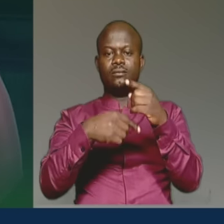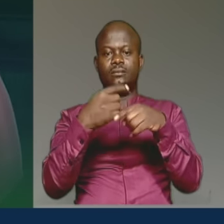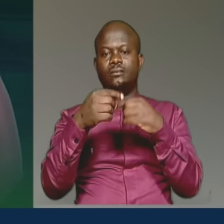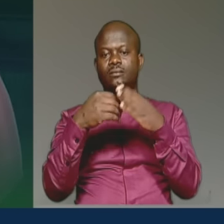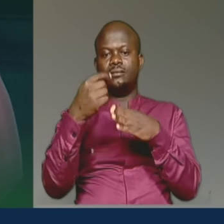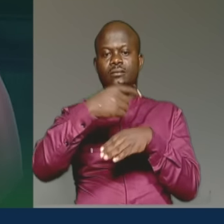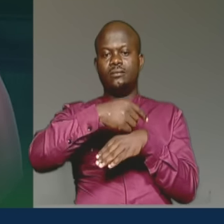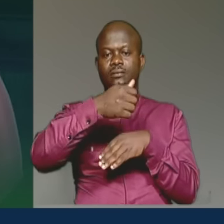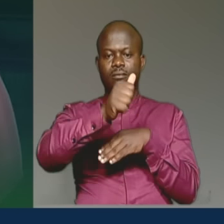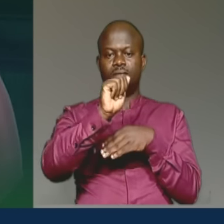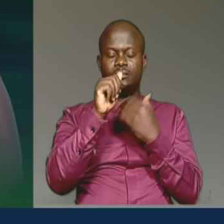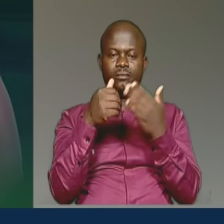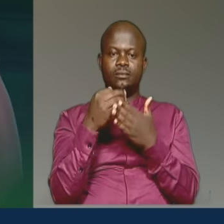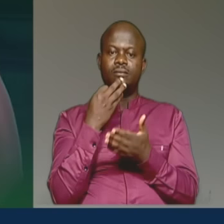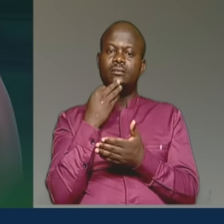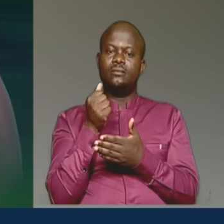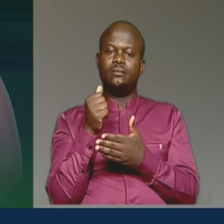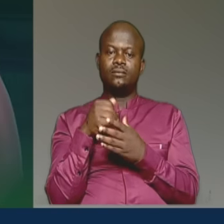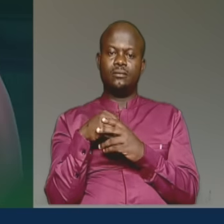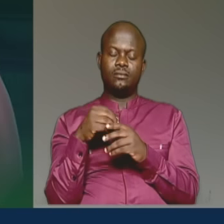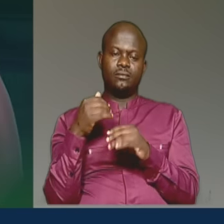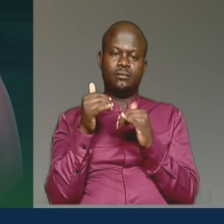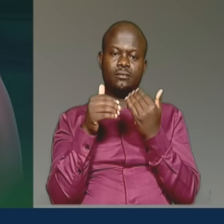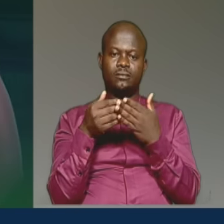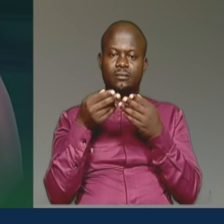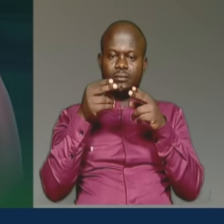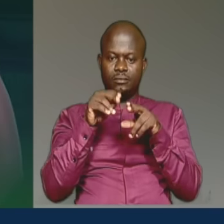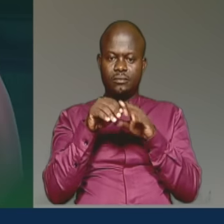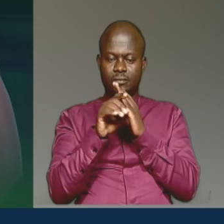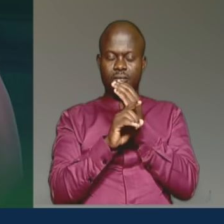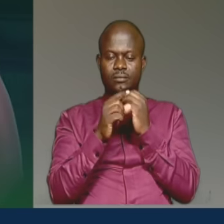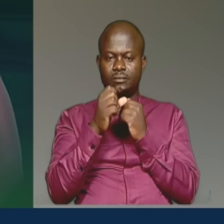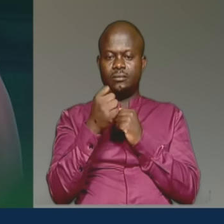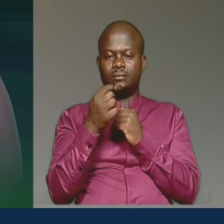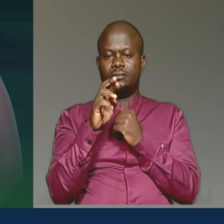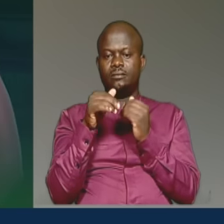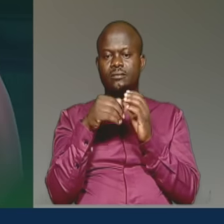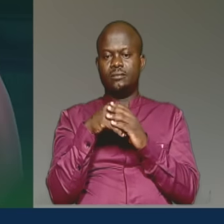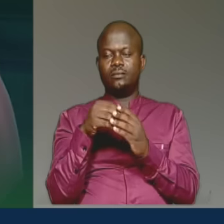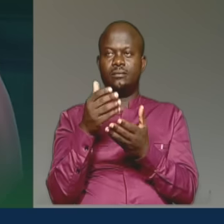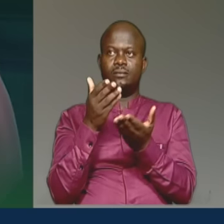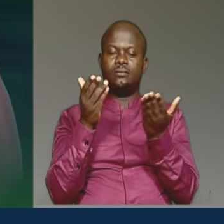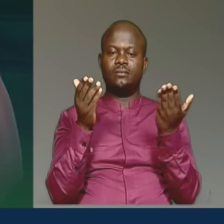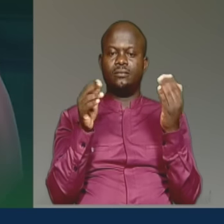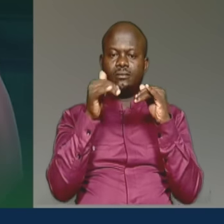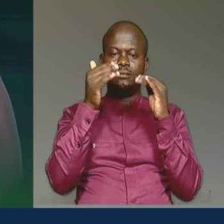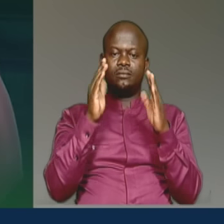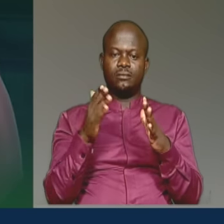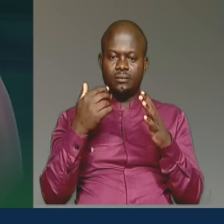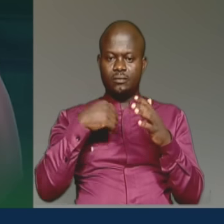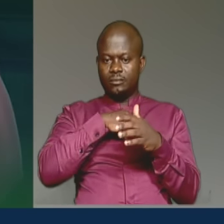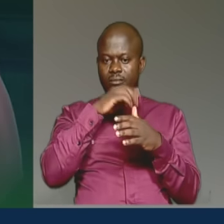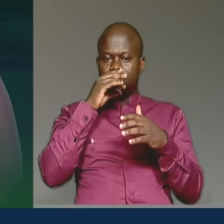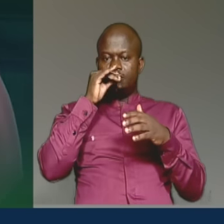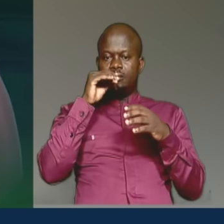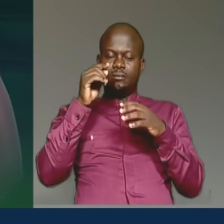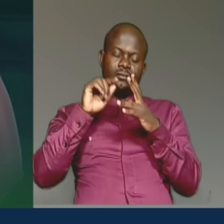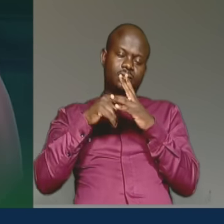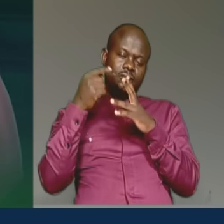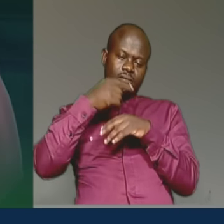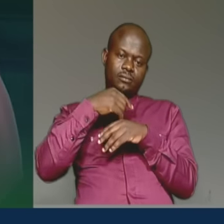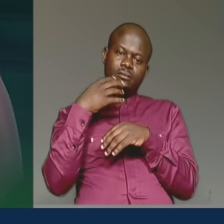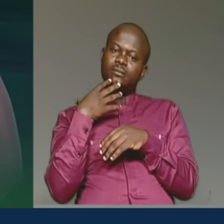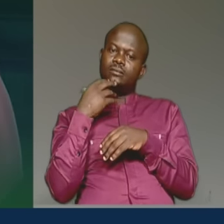munsi wayo wa gatatu imikino izabera mu karere ka Gisagara muri gymnase yaho ni imikino rero navuga ko izatanyara ku munsi wo kwa gatanu